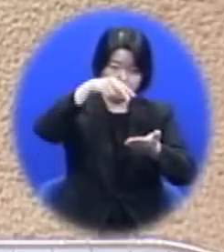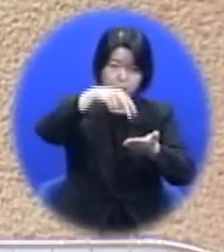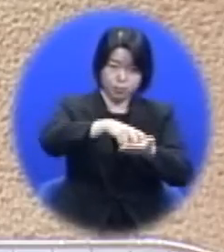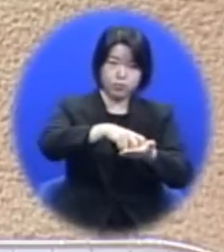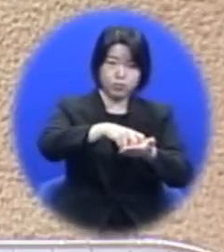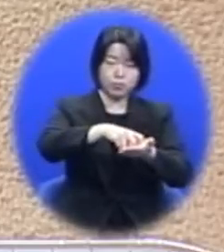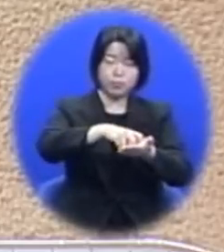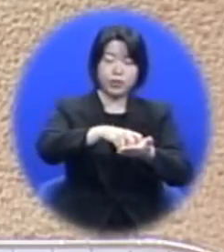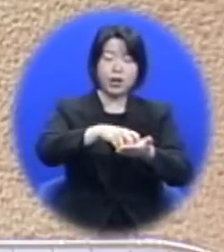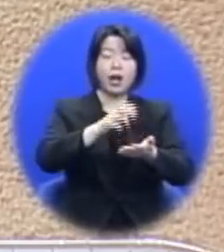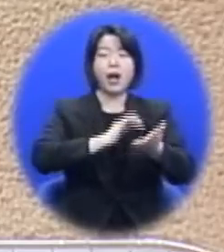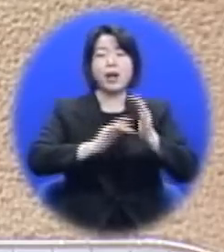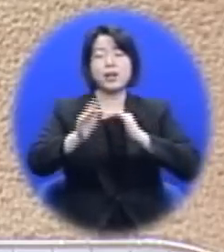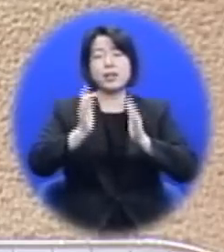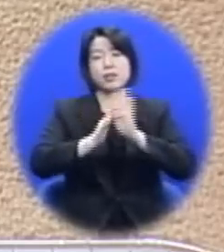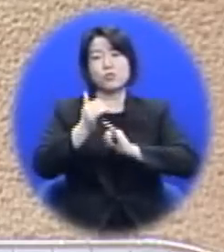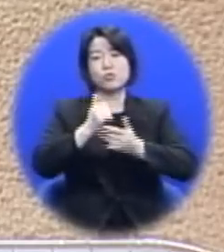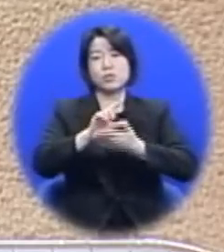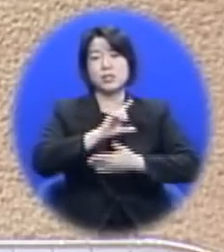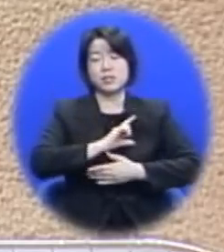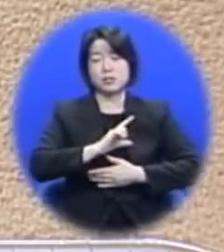예수님의 이름으로 귀신이 쫓겨나갑니다.